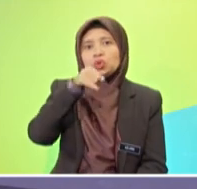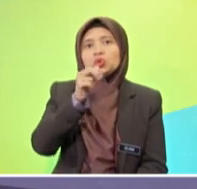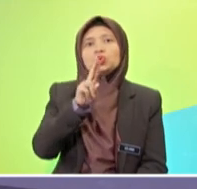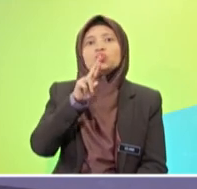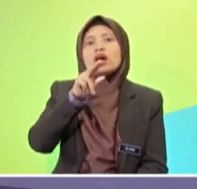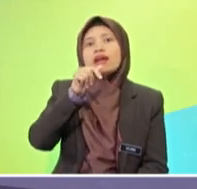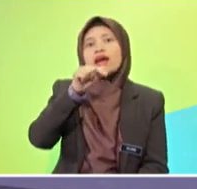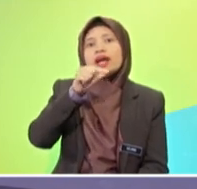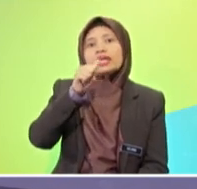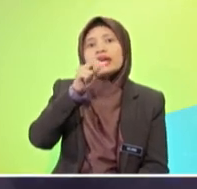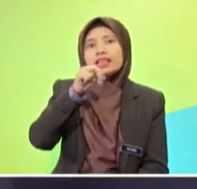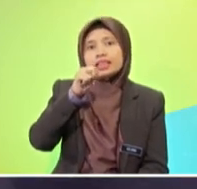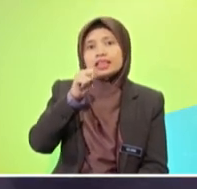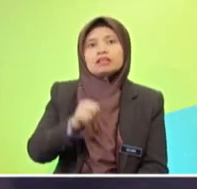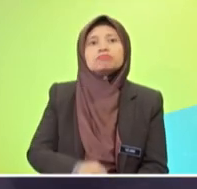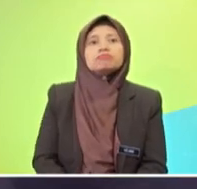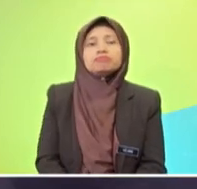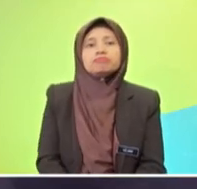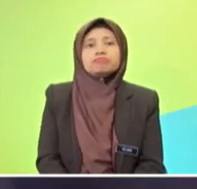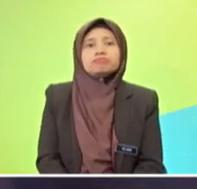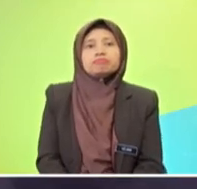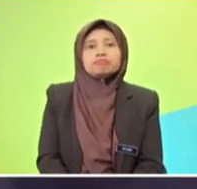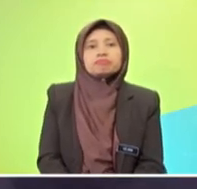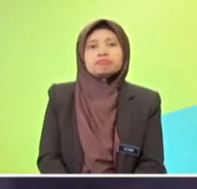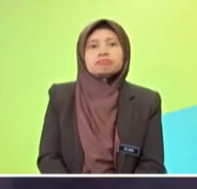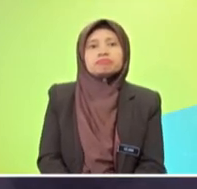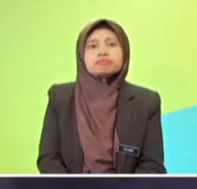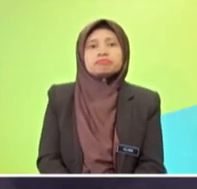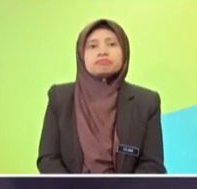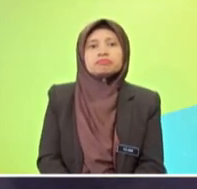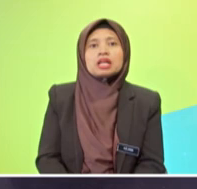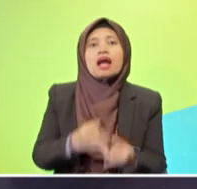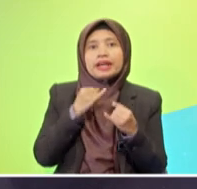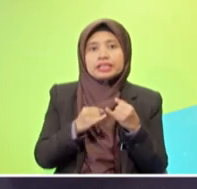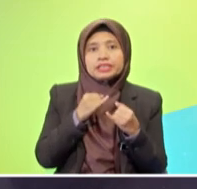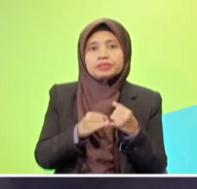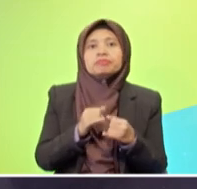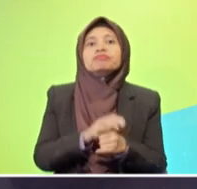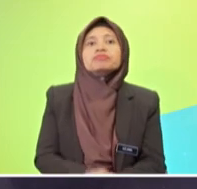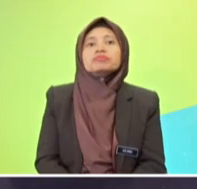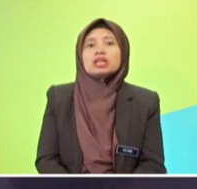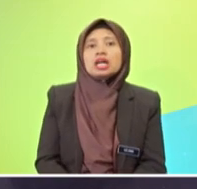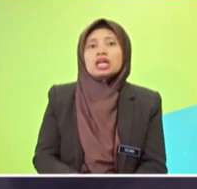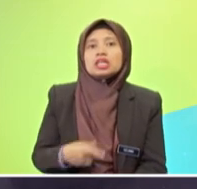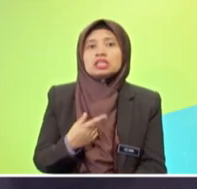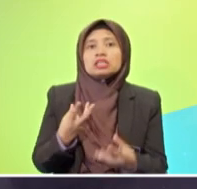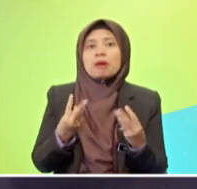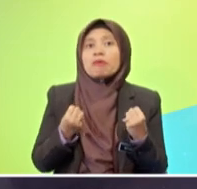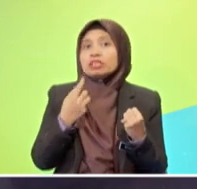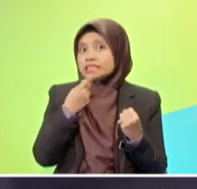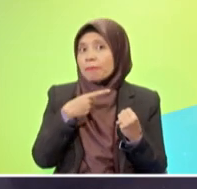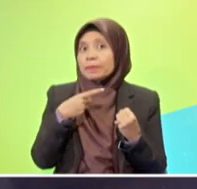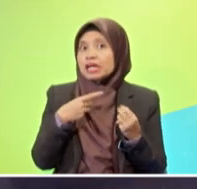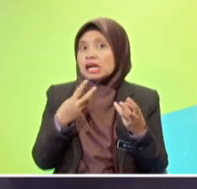ini penggunaan simbol-simbol kue ini dalam PE jadi akhir sekali kita nak minta Siapa yang boleh